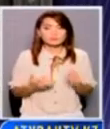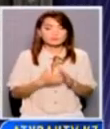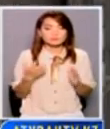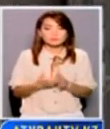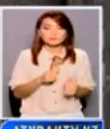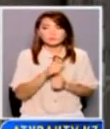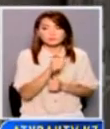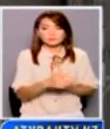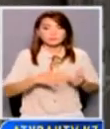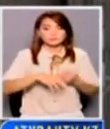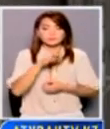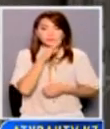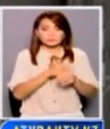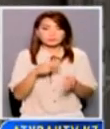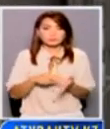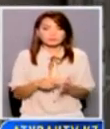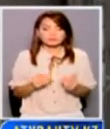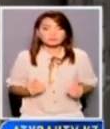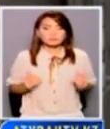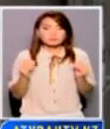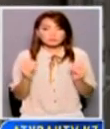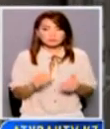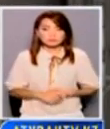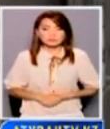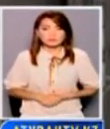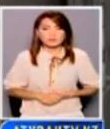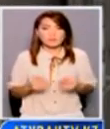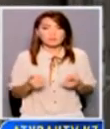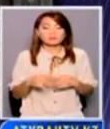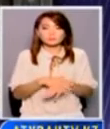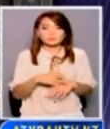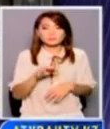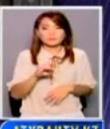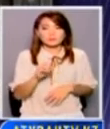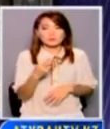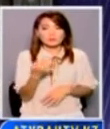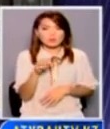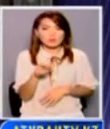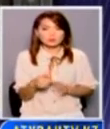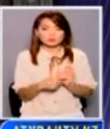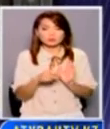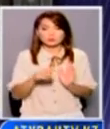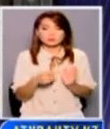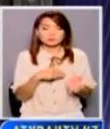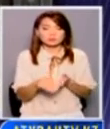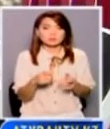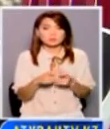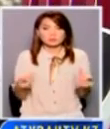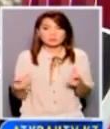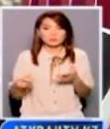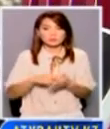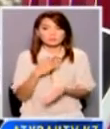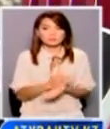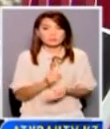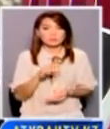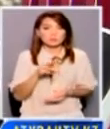дефициттен бөлек бар дәрінің бағасының аспандап кеткені. Қарапайым парацетамолды 700 теңгеге алған чектерін де жіберді.